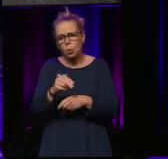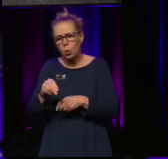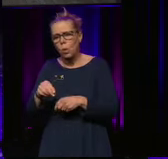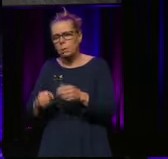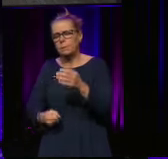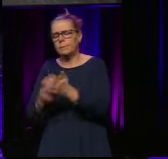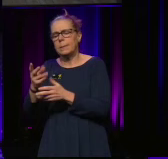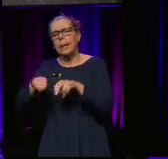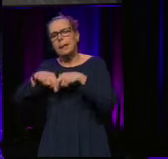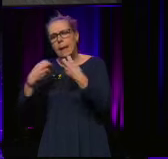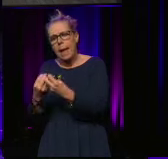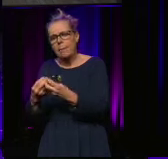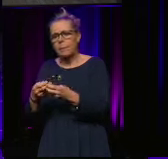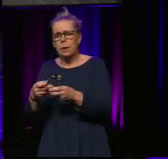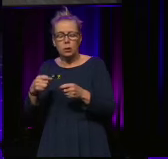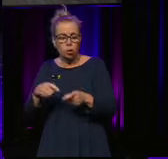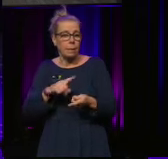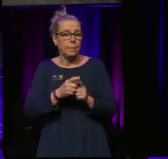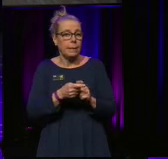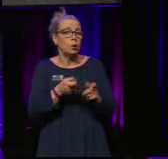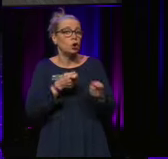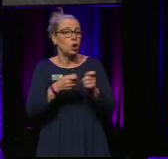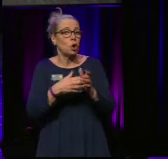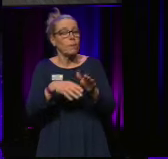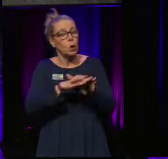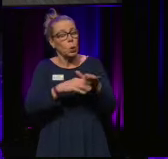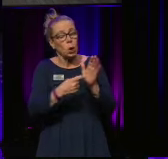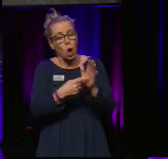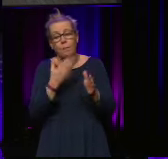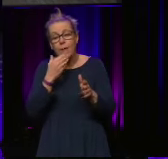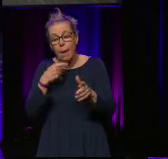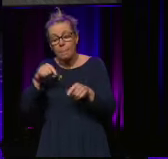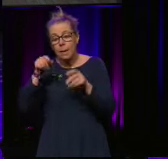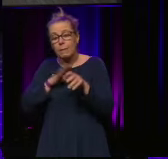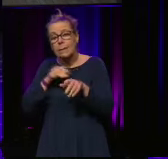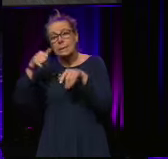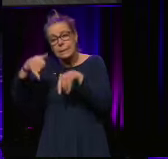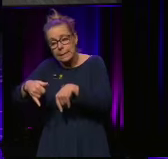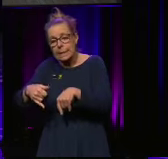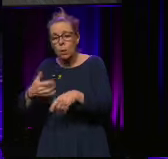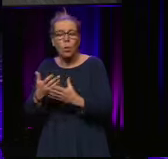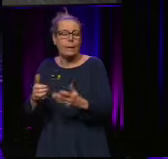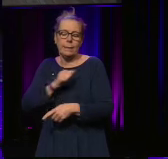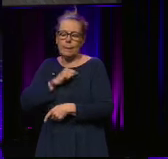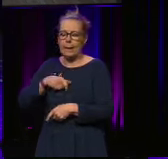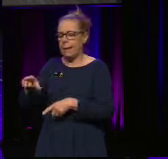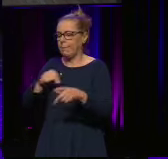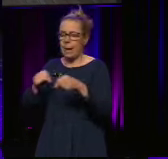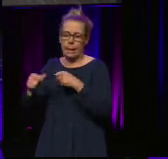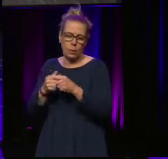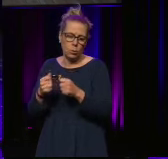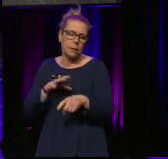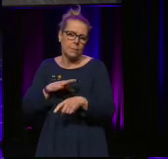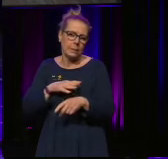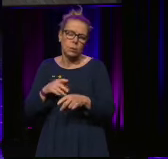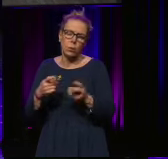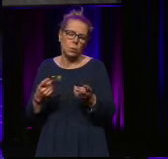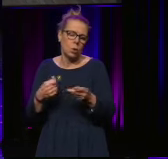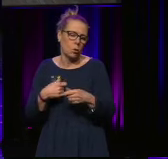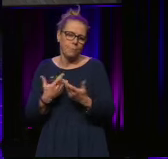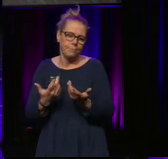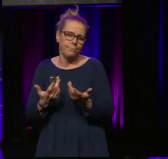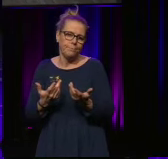som regleras av grundlagen, vem som sitter i nämnden och inte tillsätts av regeringen, utan det finns